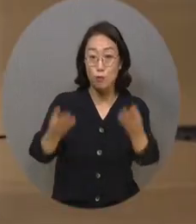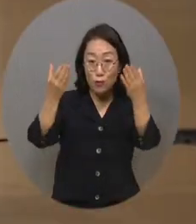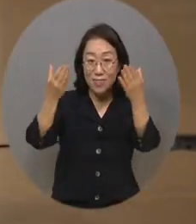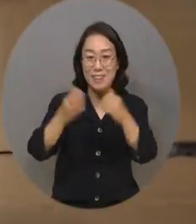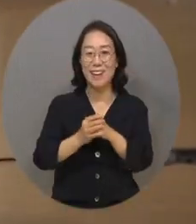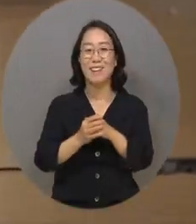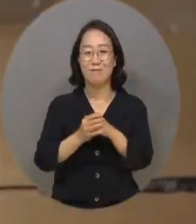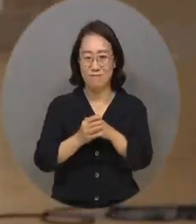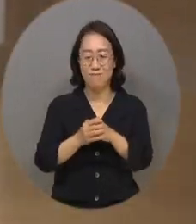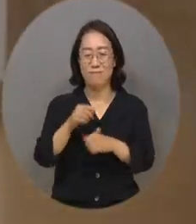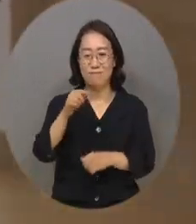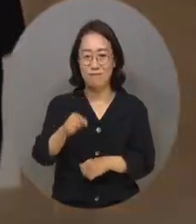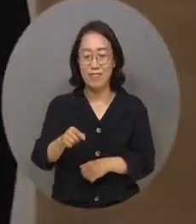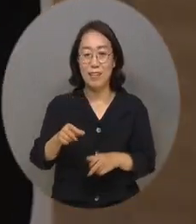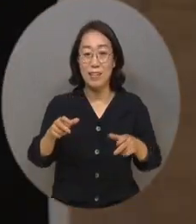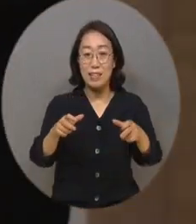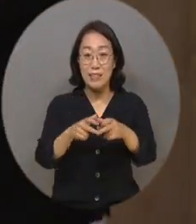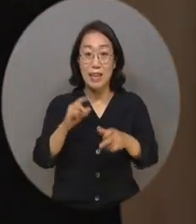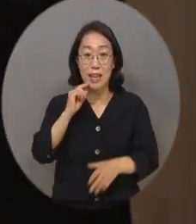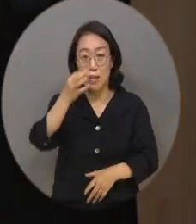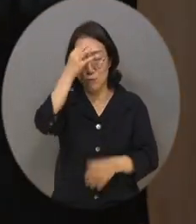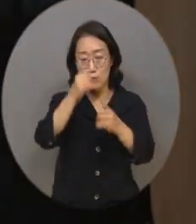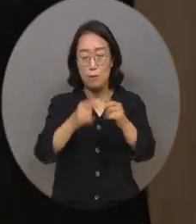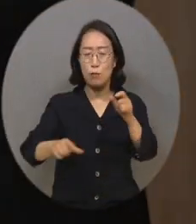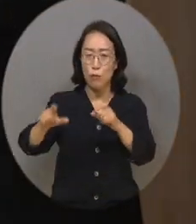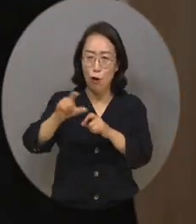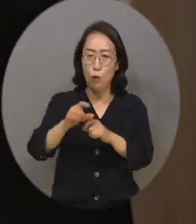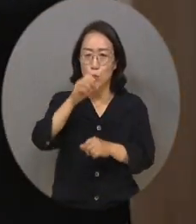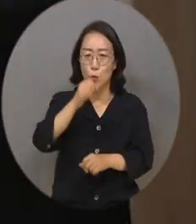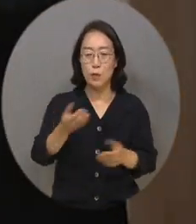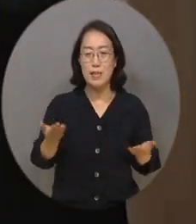예술제. 장애예술인을 위한 더 많은